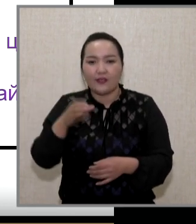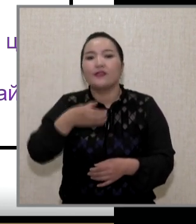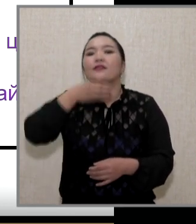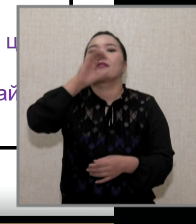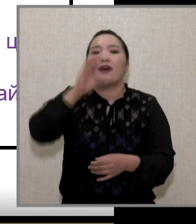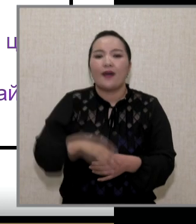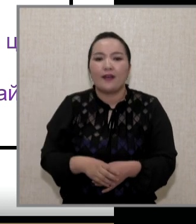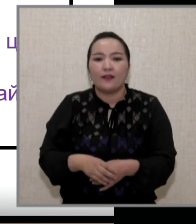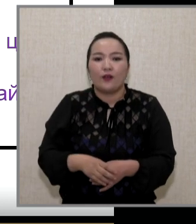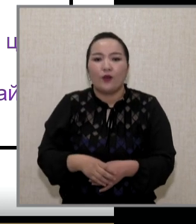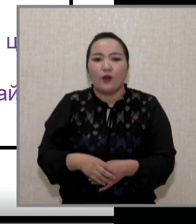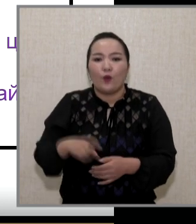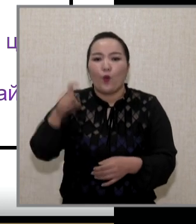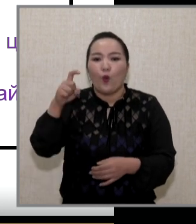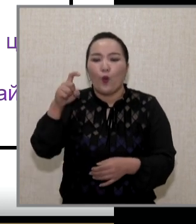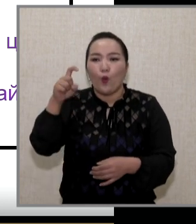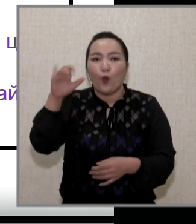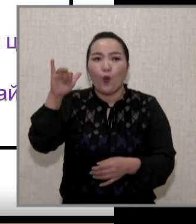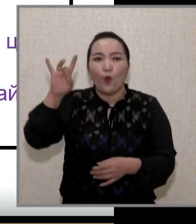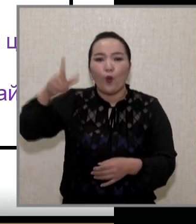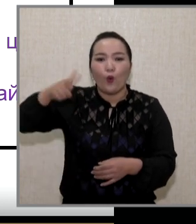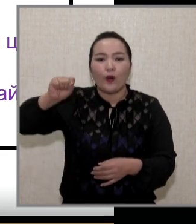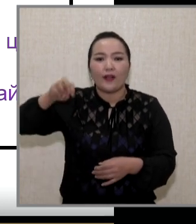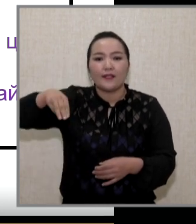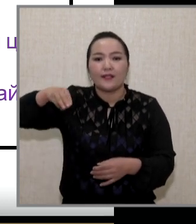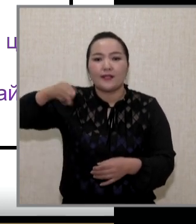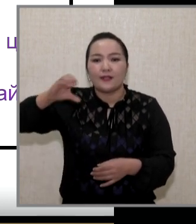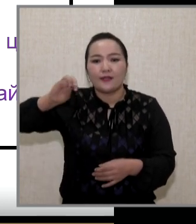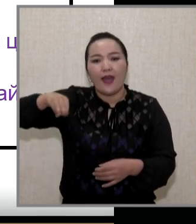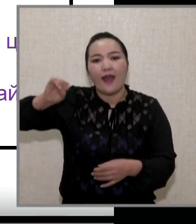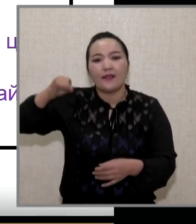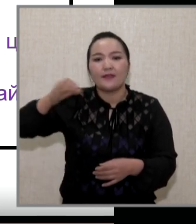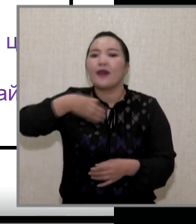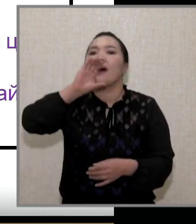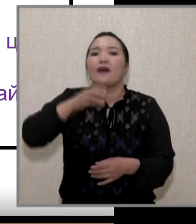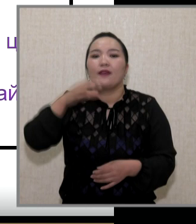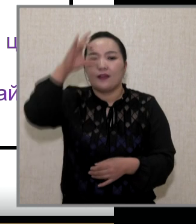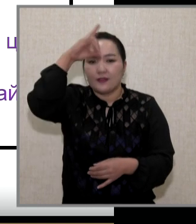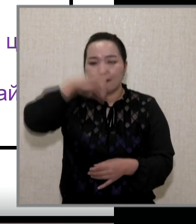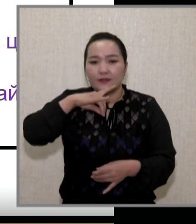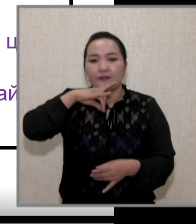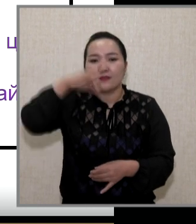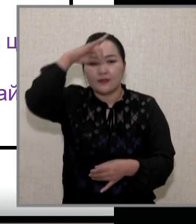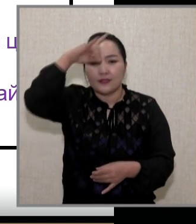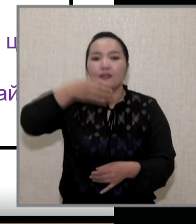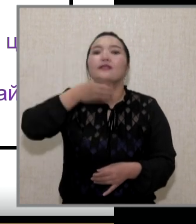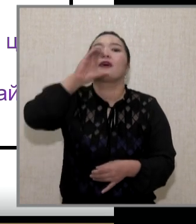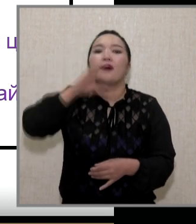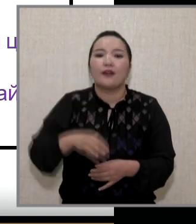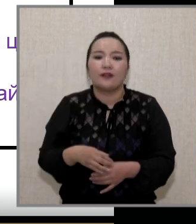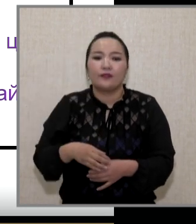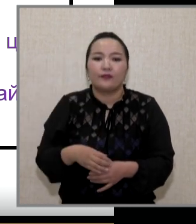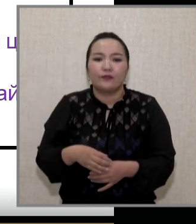За алдартай цайнуудаас нь дурдах юм бол халахын борцтой цай, дөрвөд цай, хургастай цай, казах цай, захчин цай, торгууд